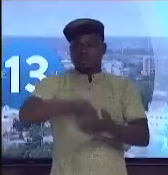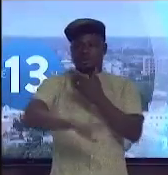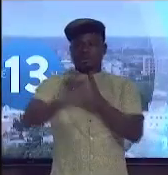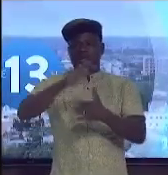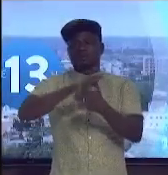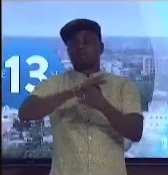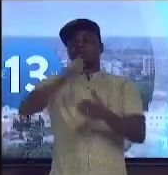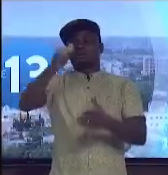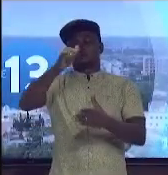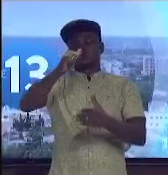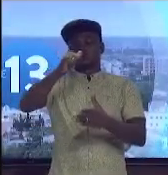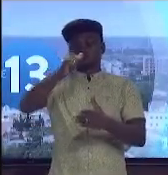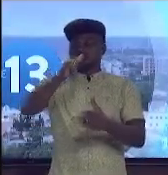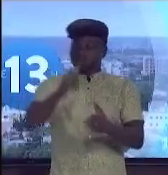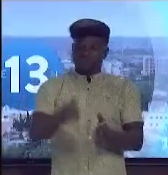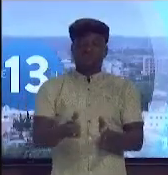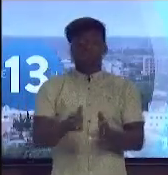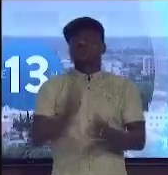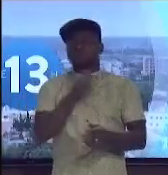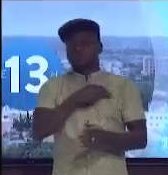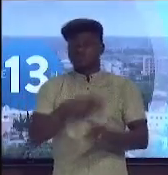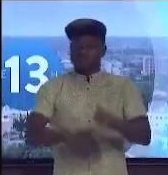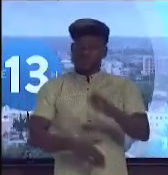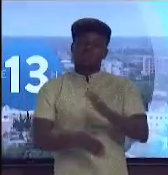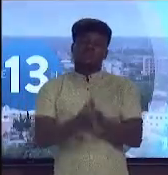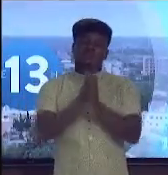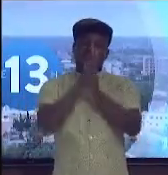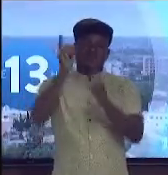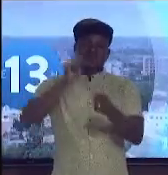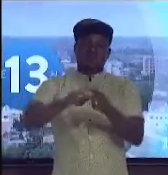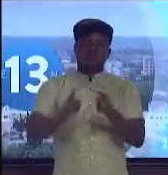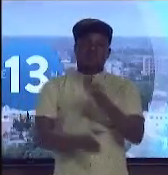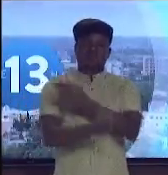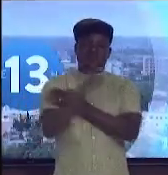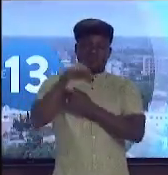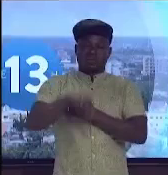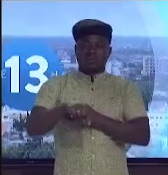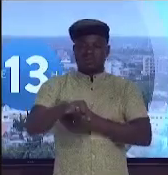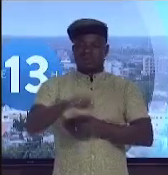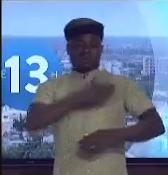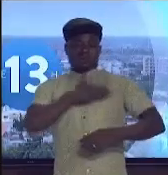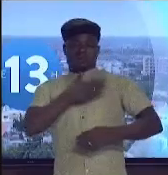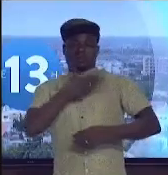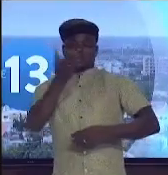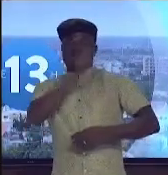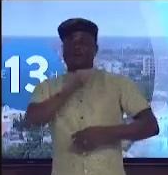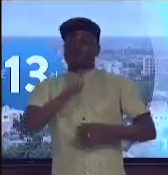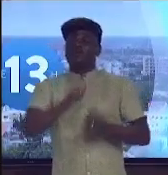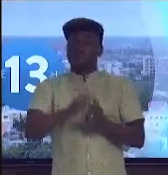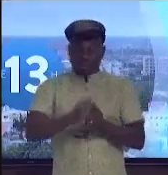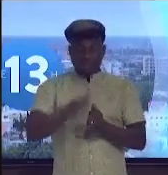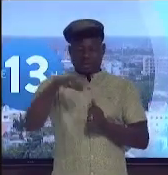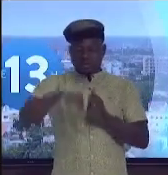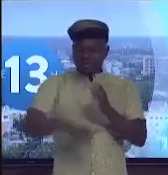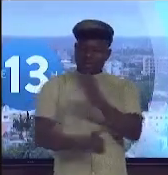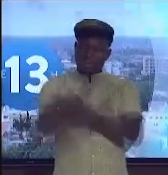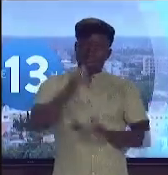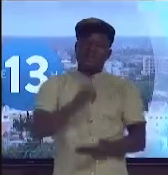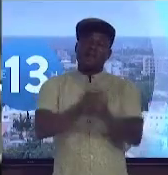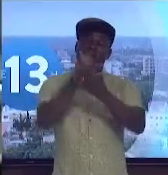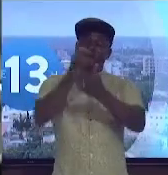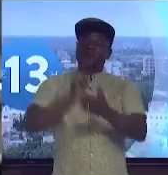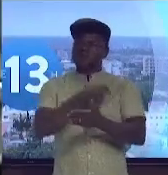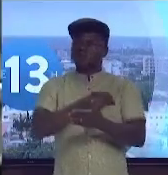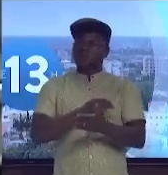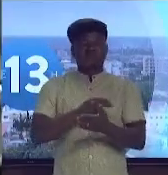demande à Dieu que le bonheur du prophète sallallahu alayhi wa sallam, que Dieu nous aide et puis nous quitter dans toutes les mauvaises